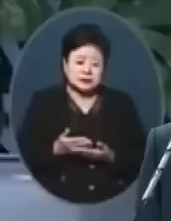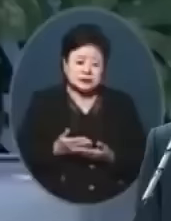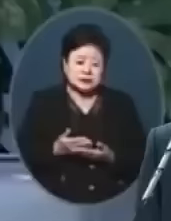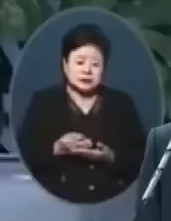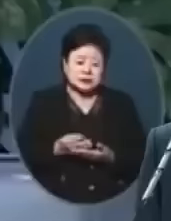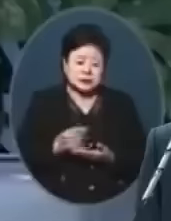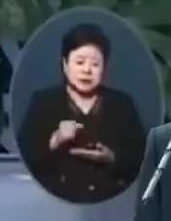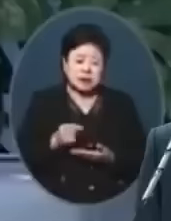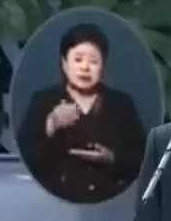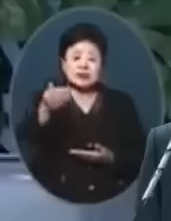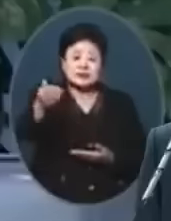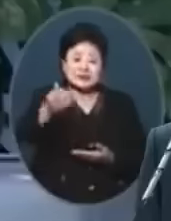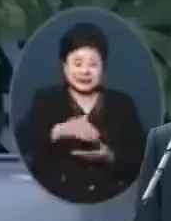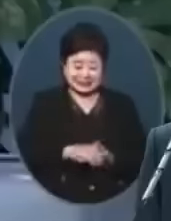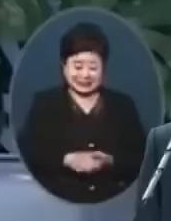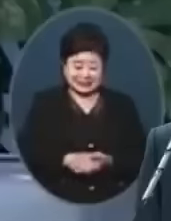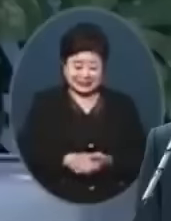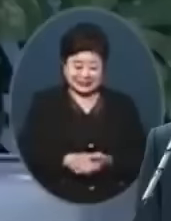돈 많은 드렸다.